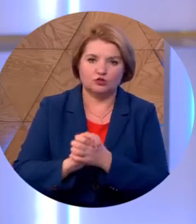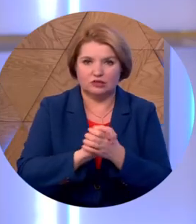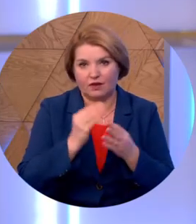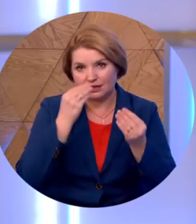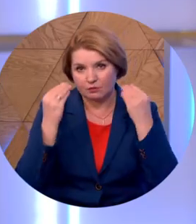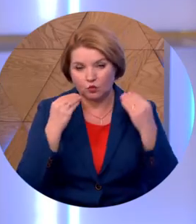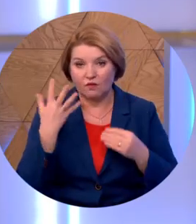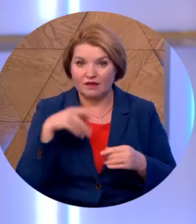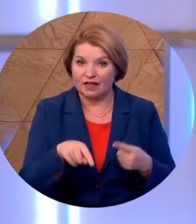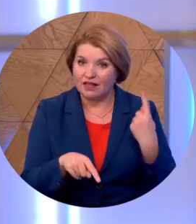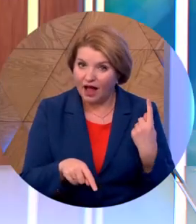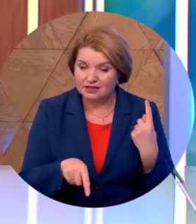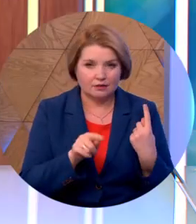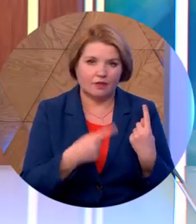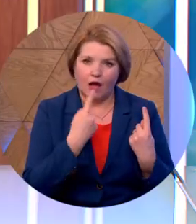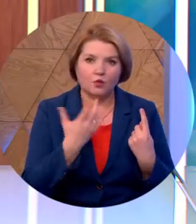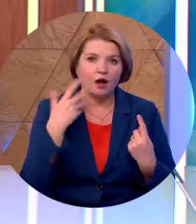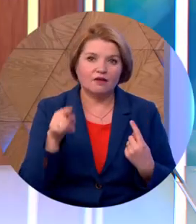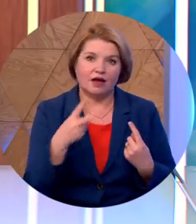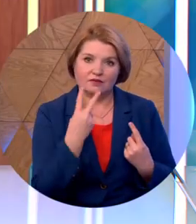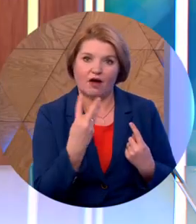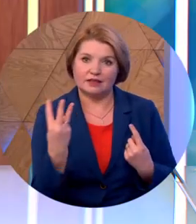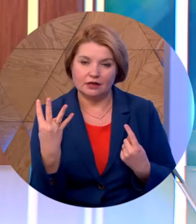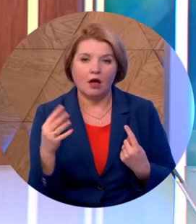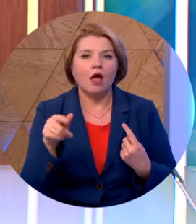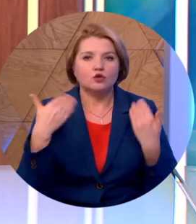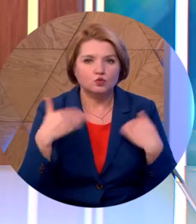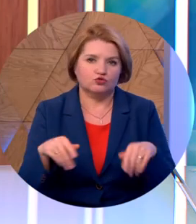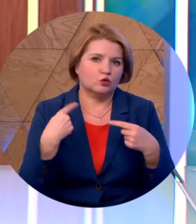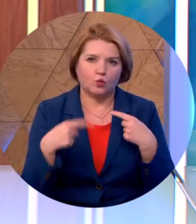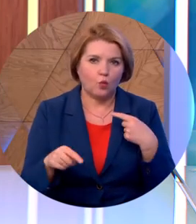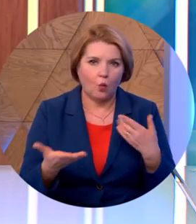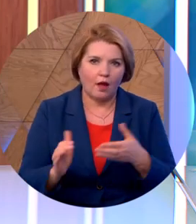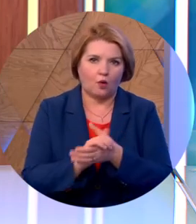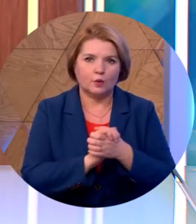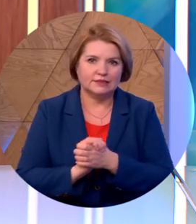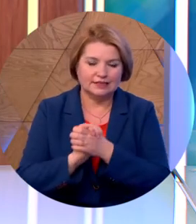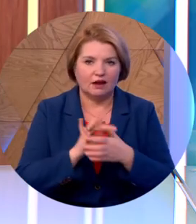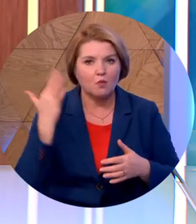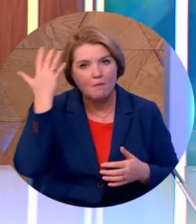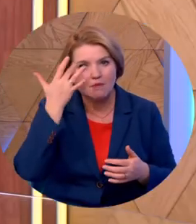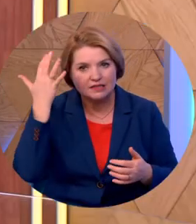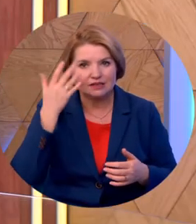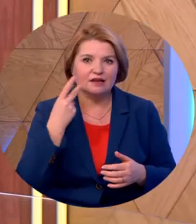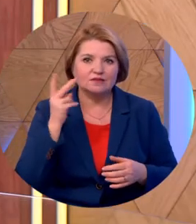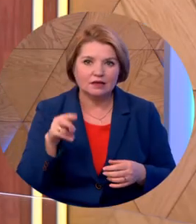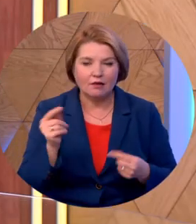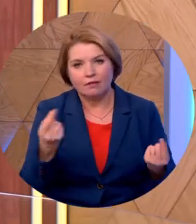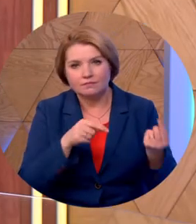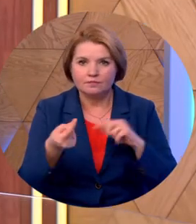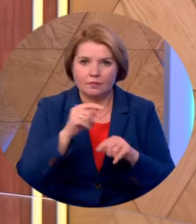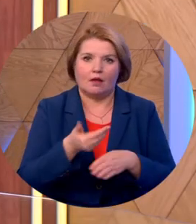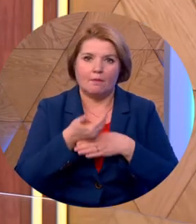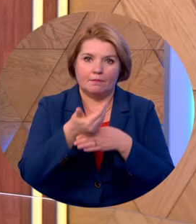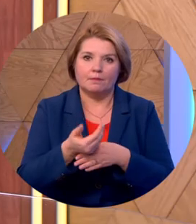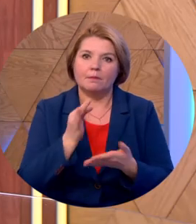это одно а когда вас двое-трое то это уже консилиум это уже совершенно другое и мысли всегда приходят умные когда есть коллега который